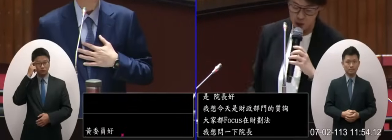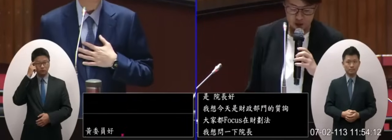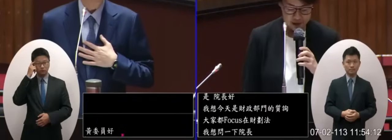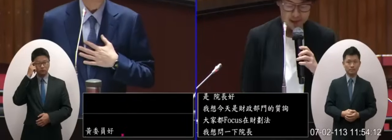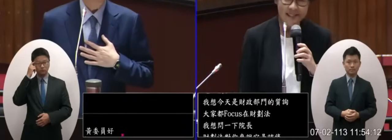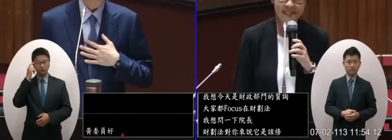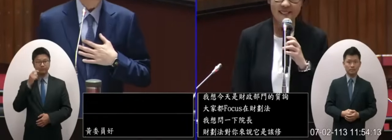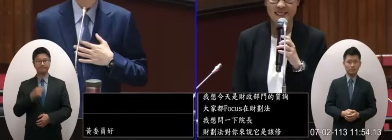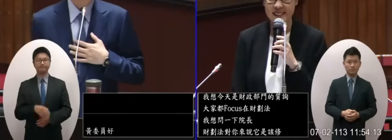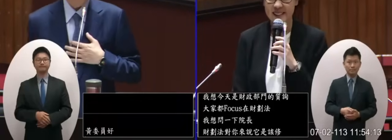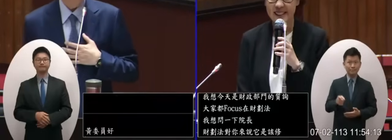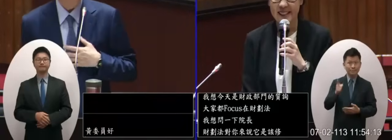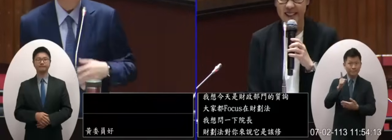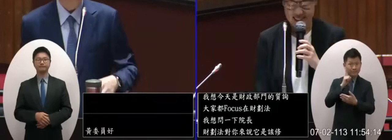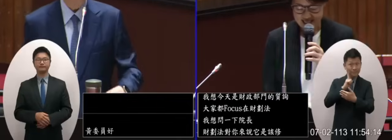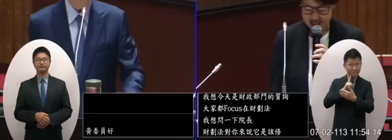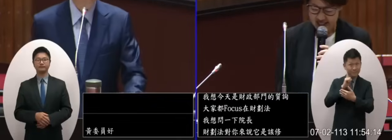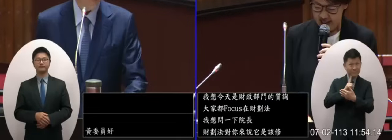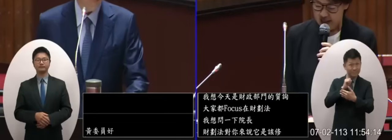修修的修。